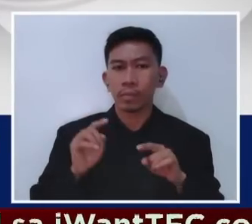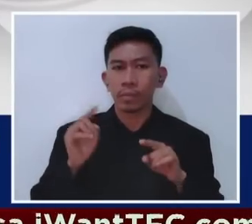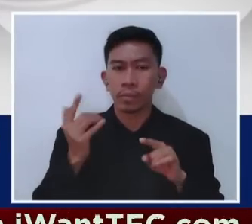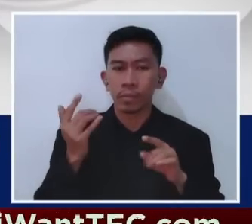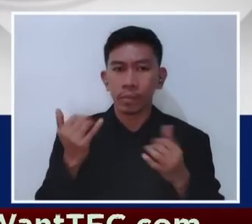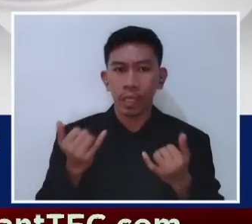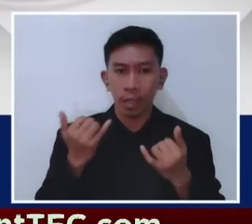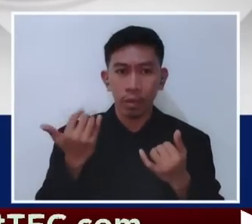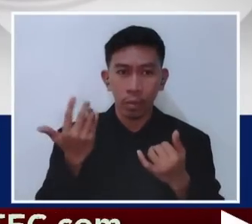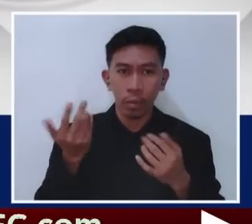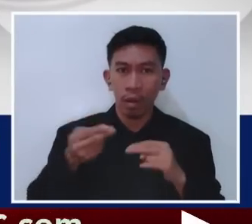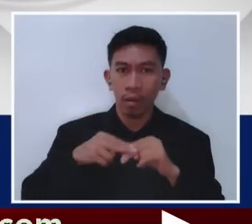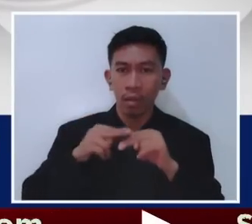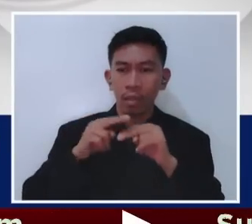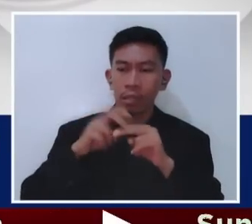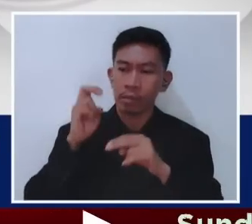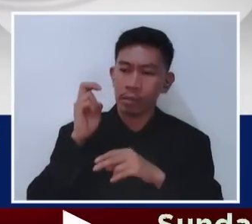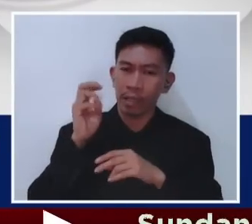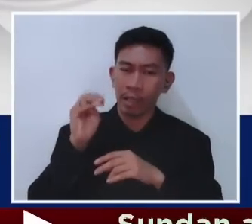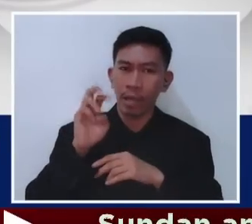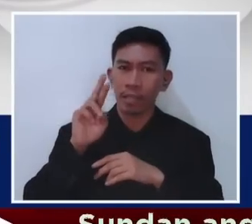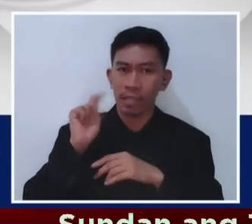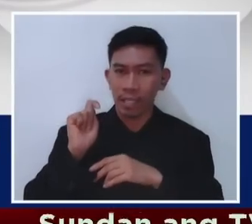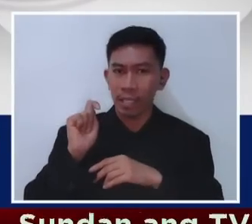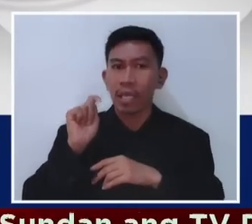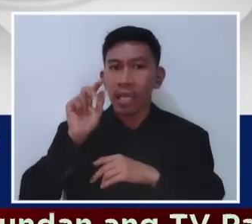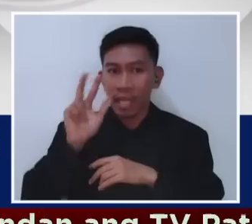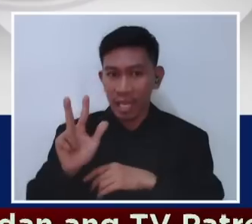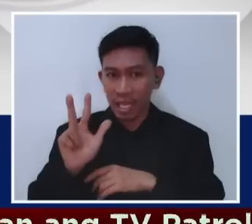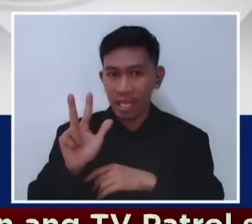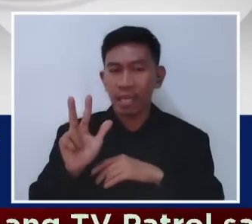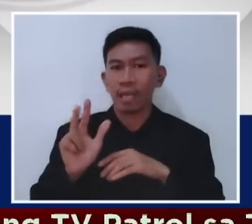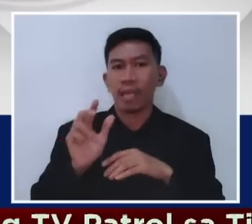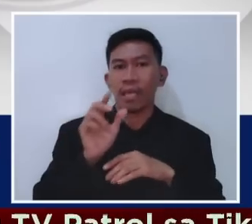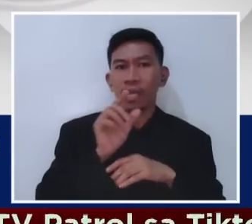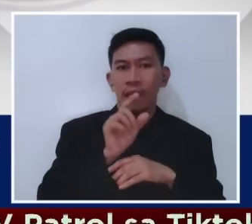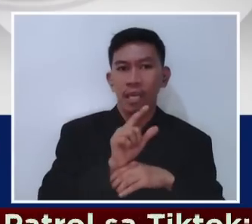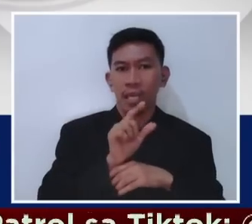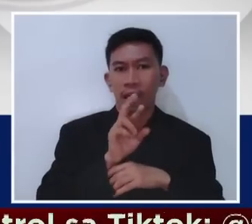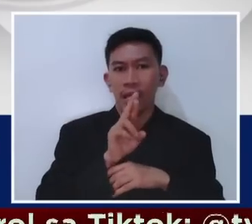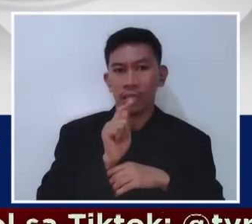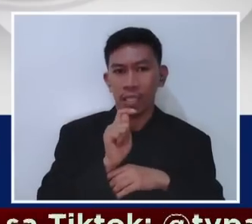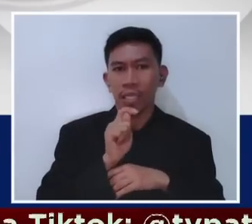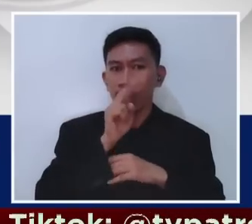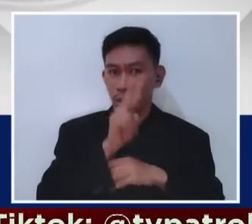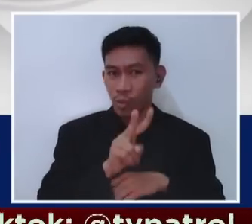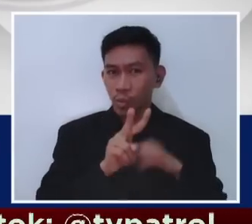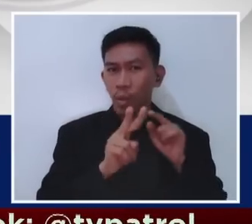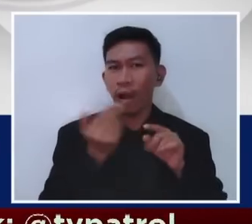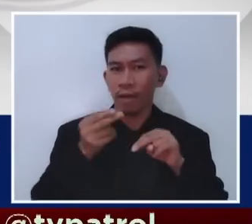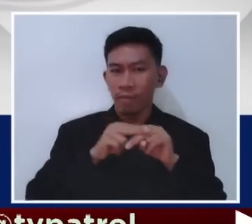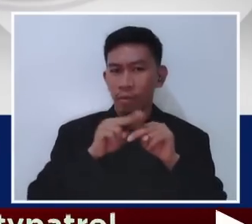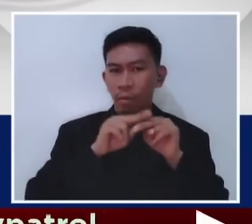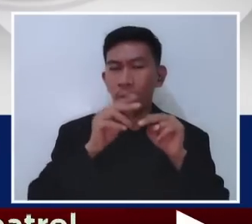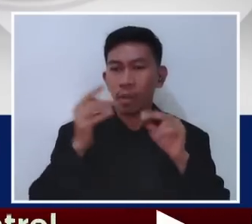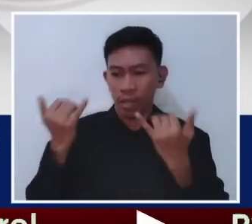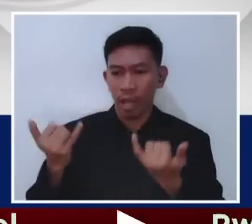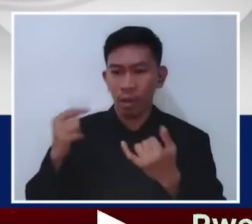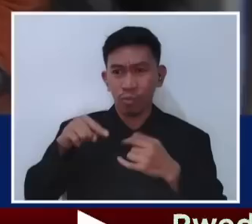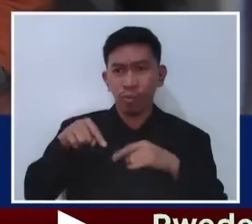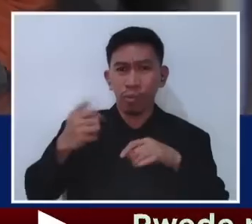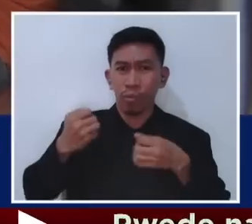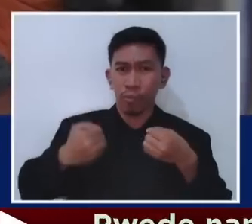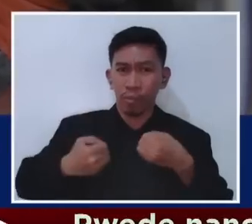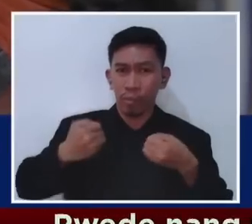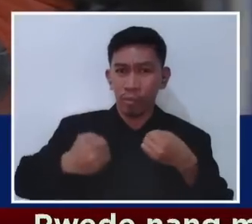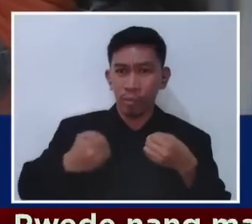MRT2, at it seems na approved na sila. Kami naman, ipapaano, patuloy pa rin ang pagtaas ng presyo ng petroleum